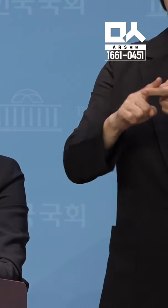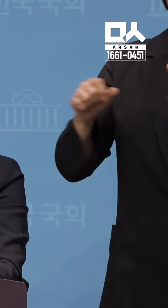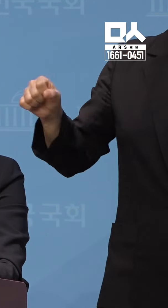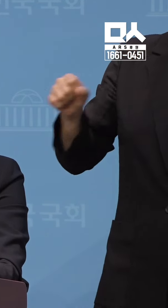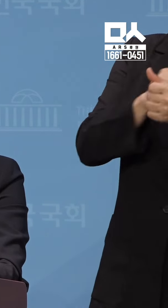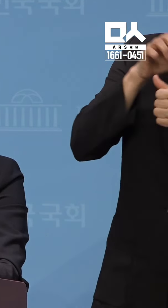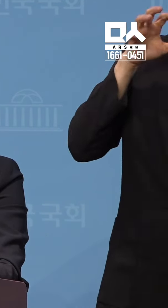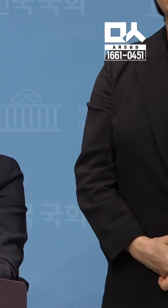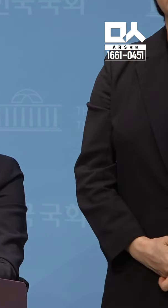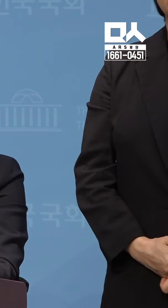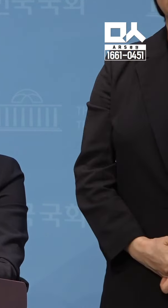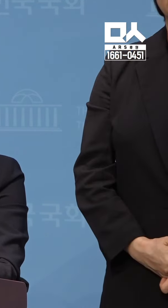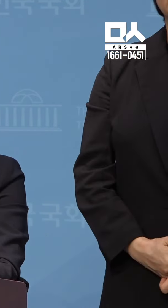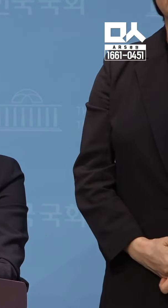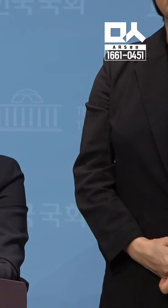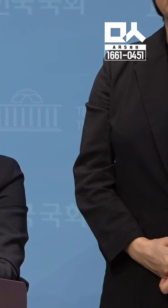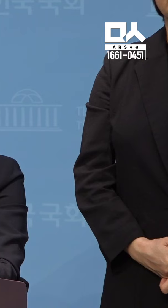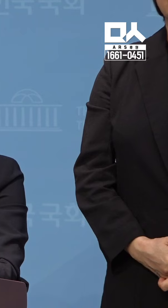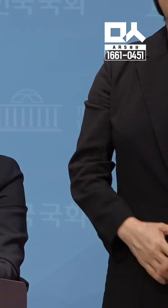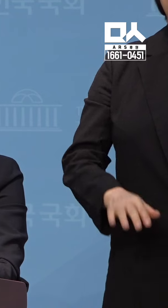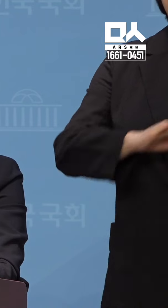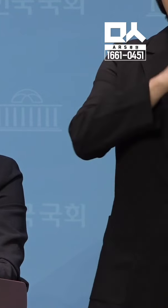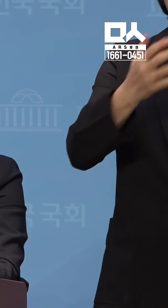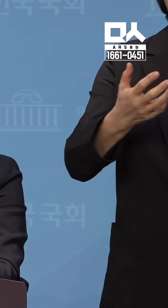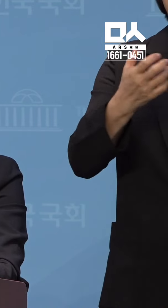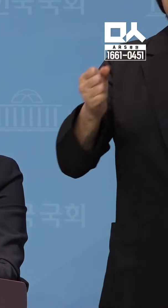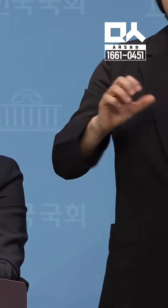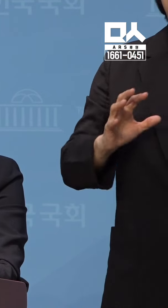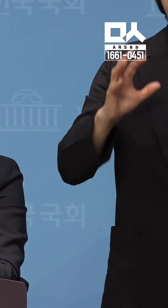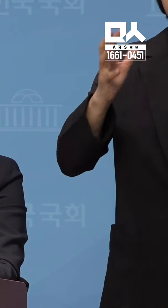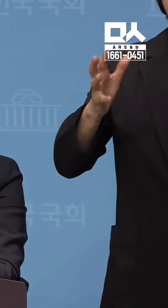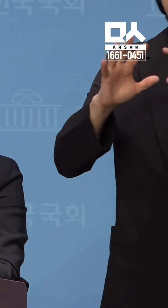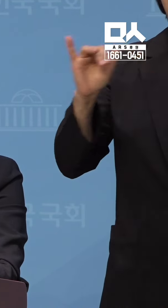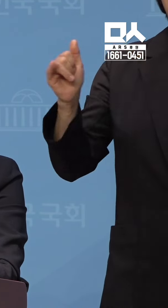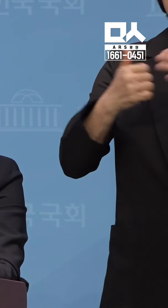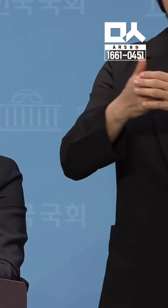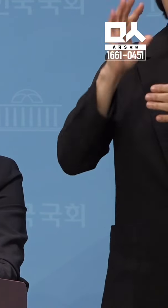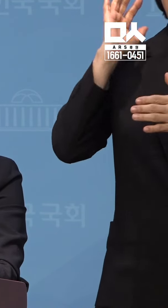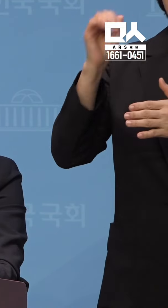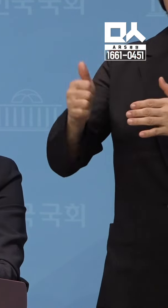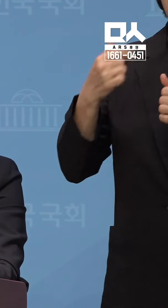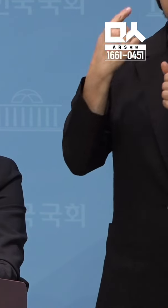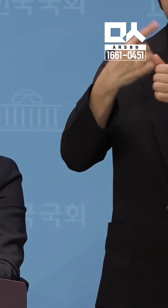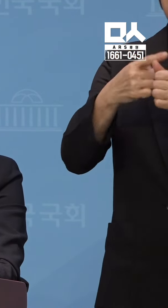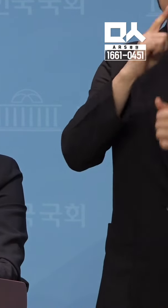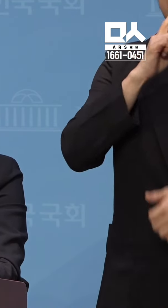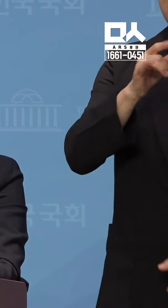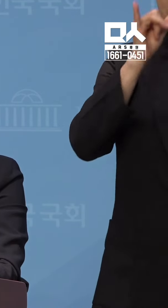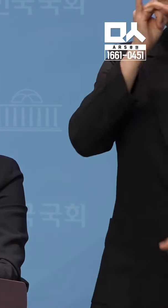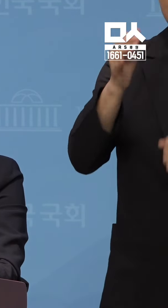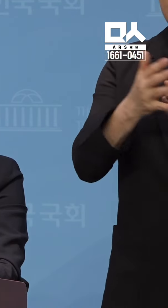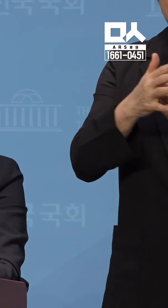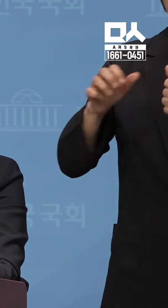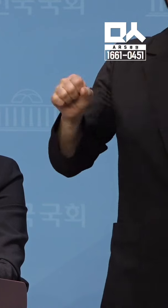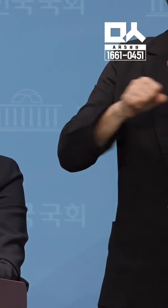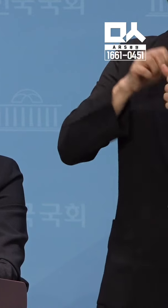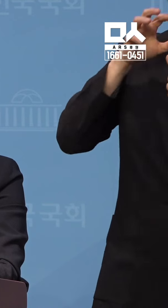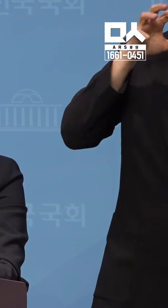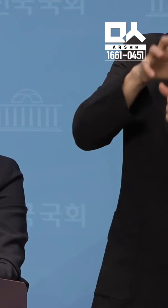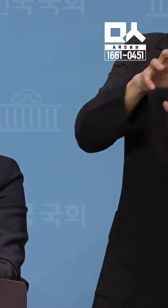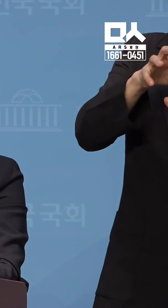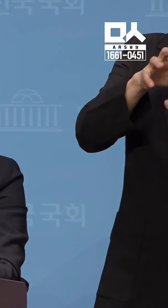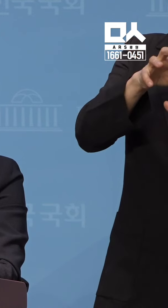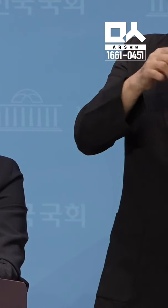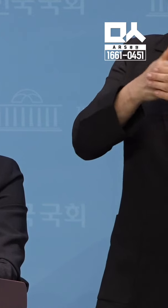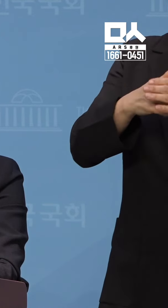폭력 제압입니다. 삼권 분립 국가에서 국회의원이 대통령을 비판한다고 폭력적으로 제압당한